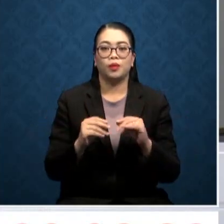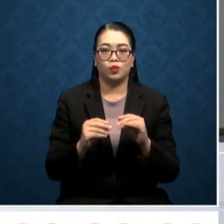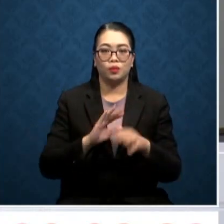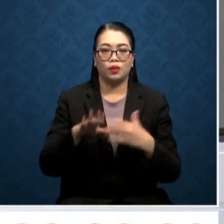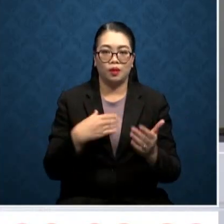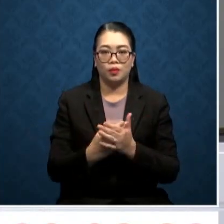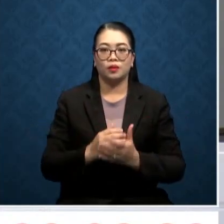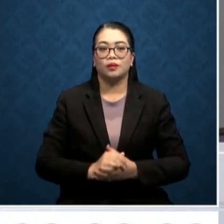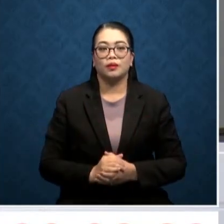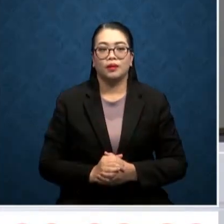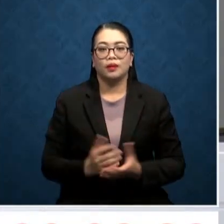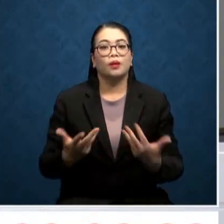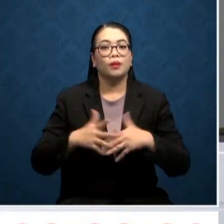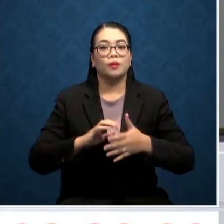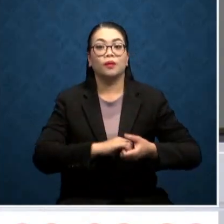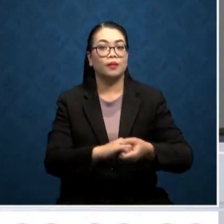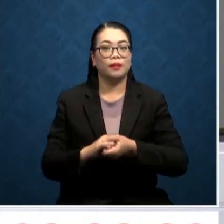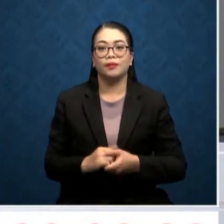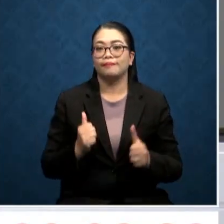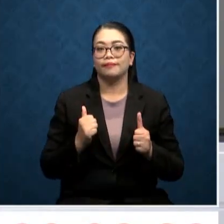ครับได้ความร่วมมือเป็นอย่างดี